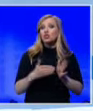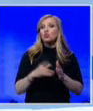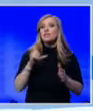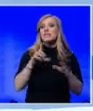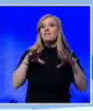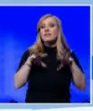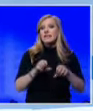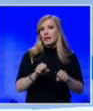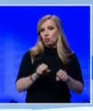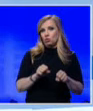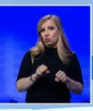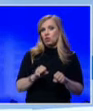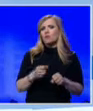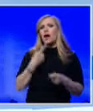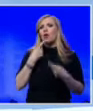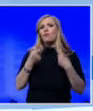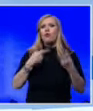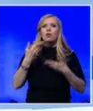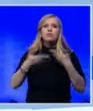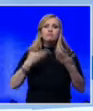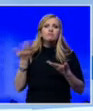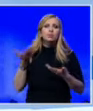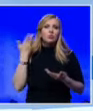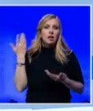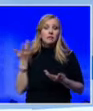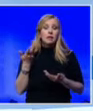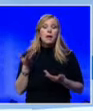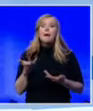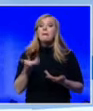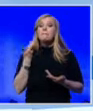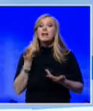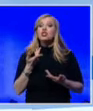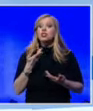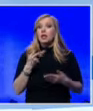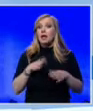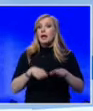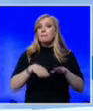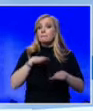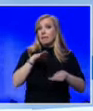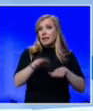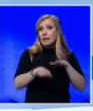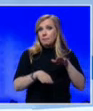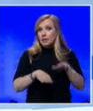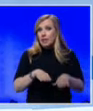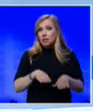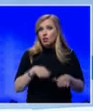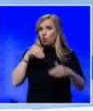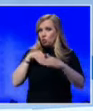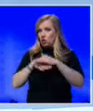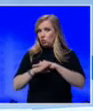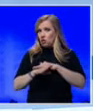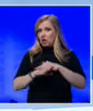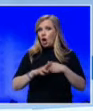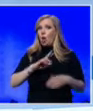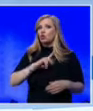това говорим от години. Беше криминализирано укриването на осигуровки, но до сега не е известен дори